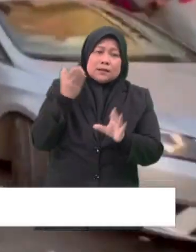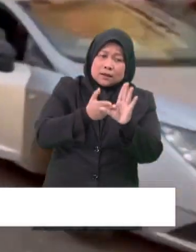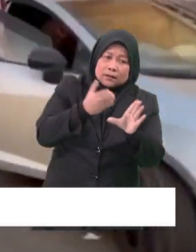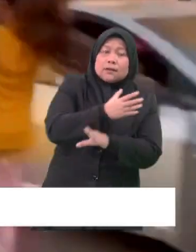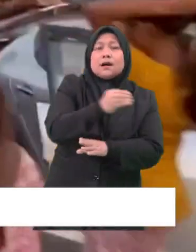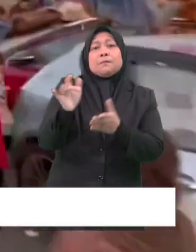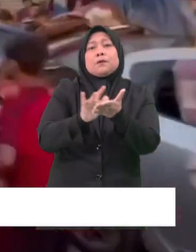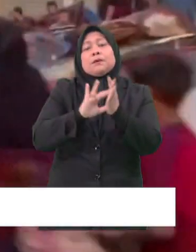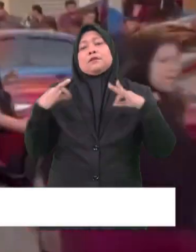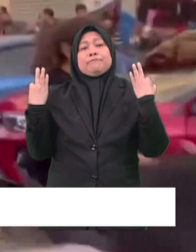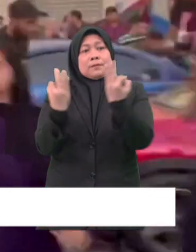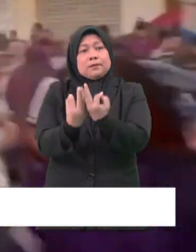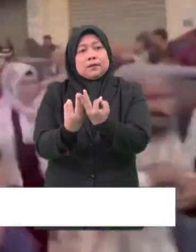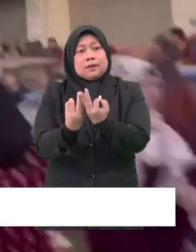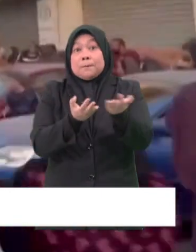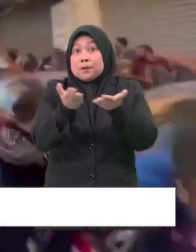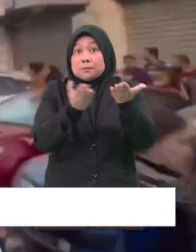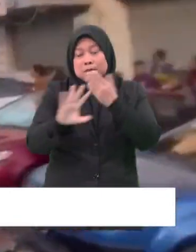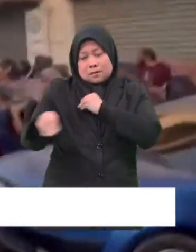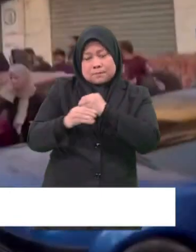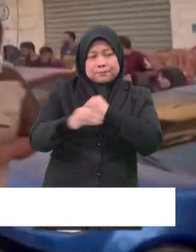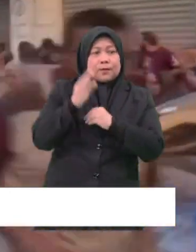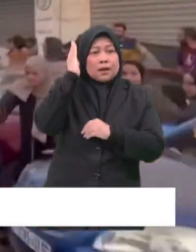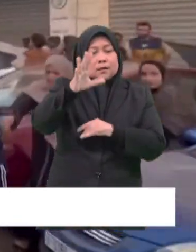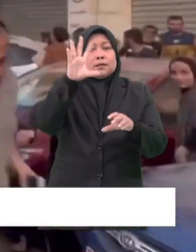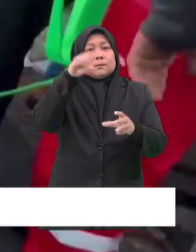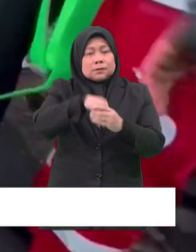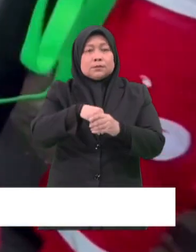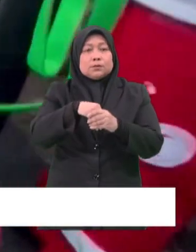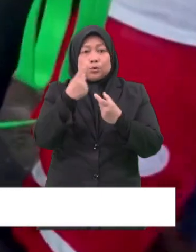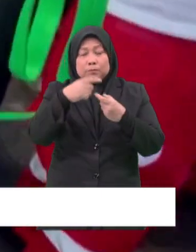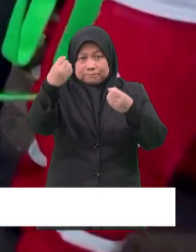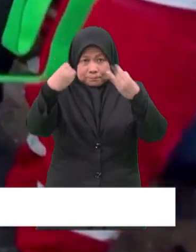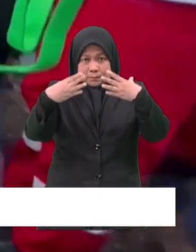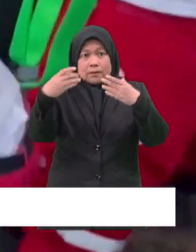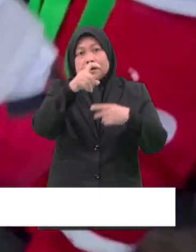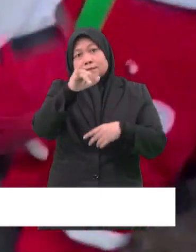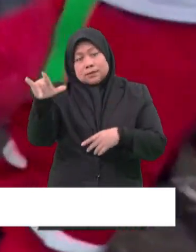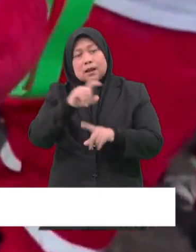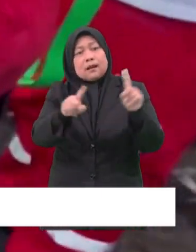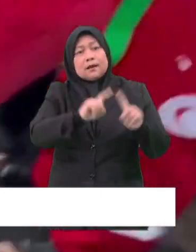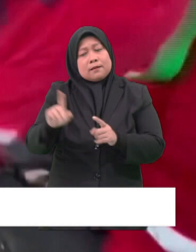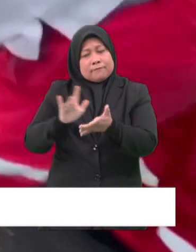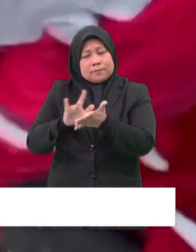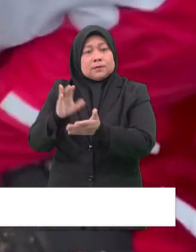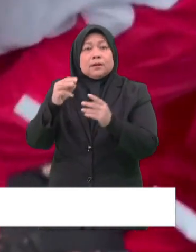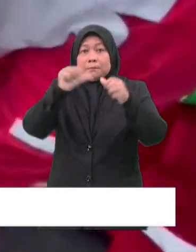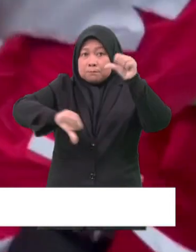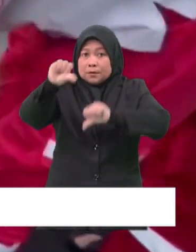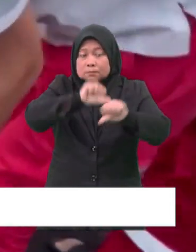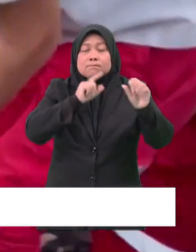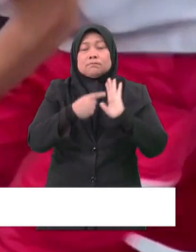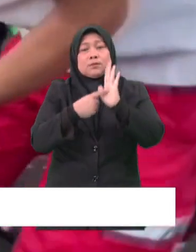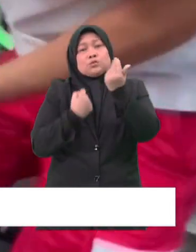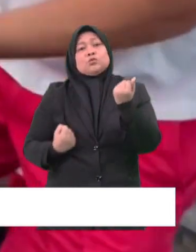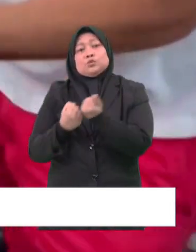dan perubatan keluarga perkhidmatan tambahan akan termasuk imbasan Siti makmal farmasi dan lain-lain inisiatif itu mencerminkan